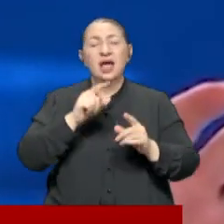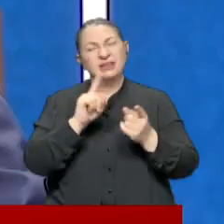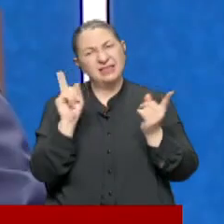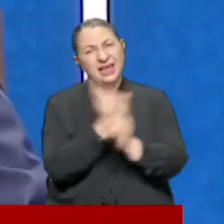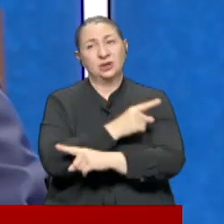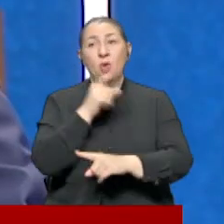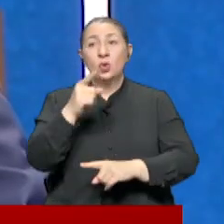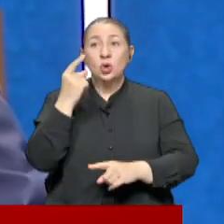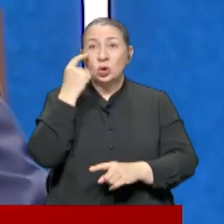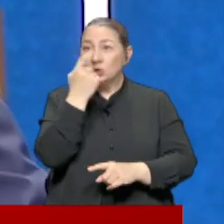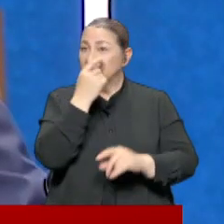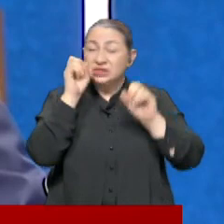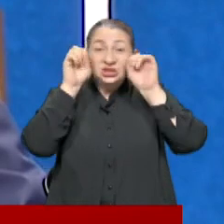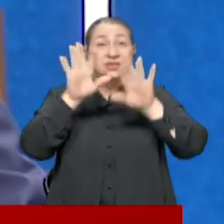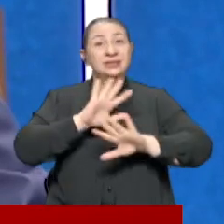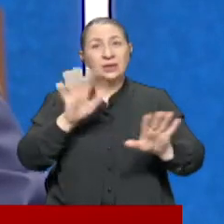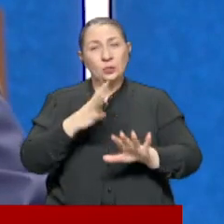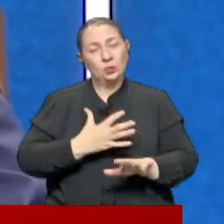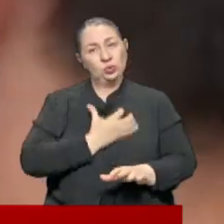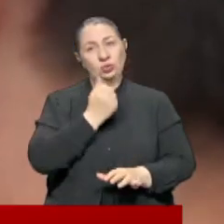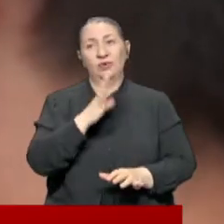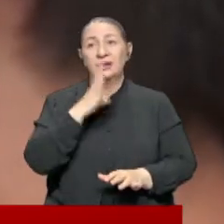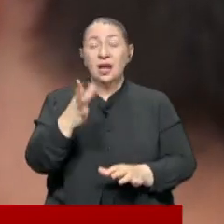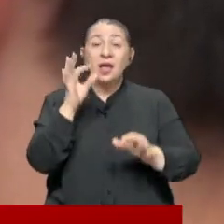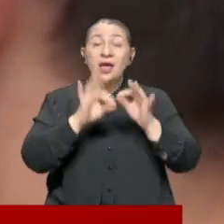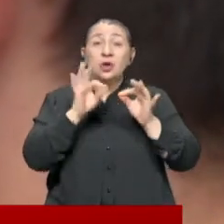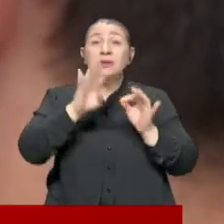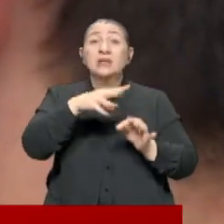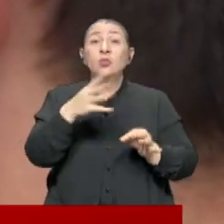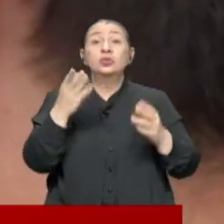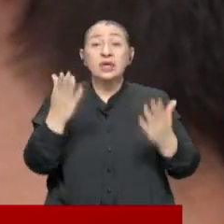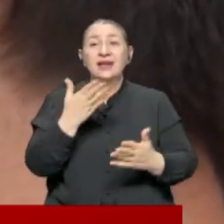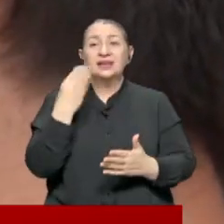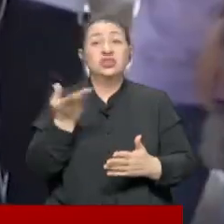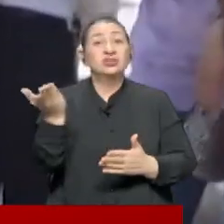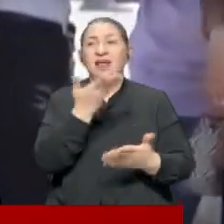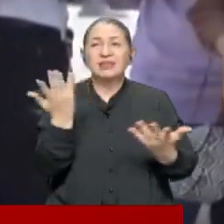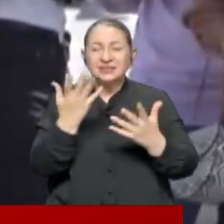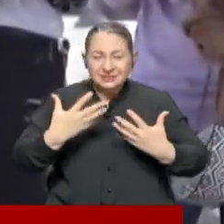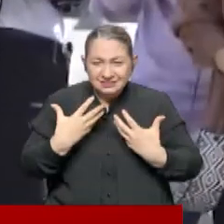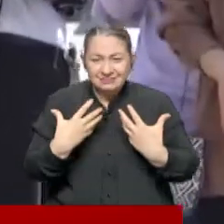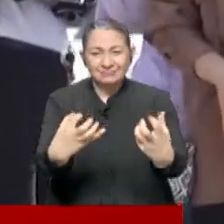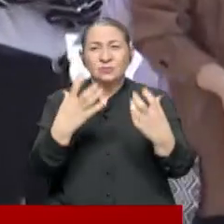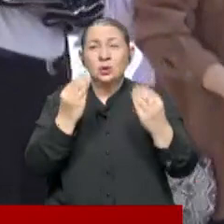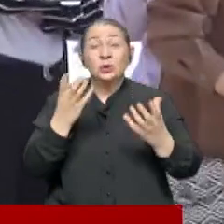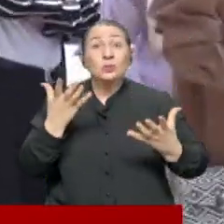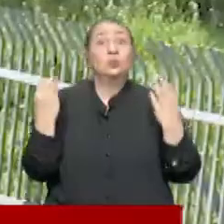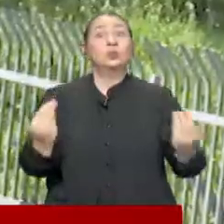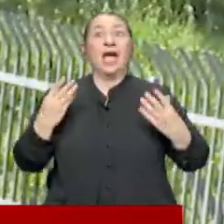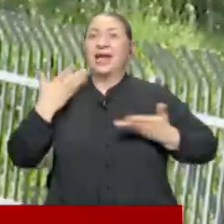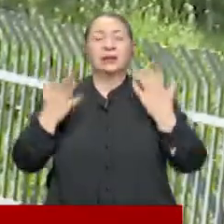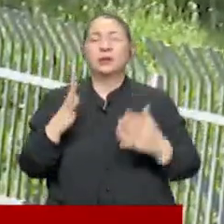aksine onun gözlerinde ışıltı değil, hüzün vardı. Ekonomik tablonun da gençlere nasıl yansıdığını coşkuyla